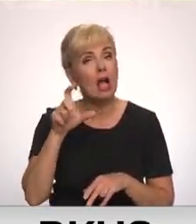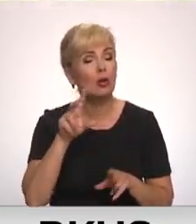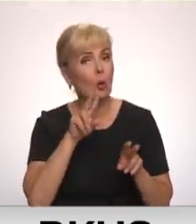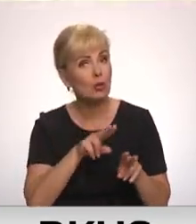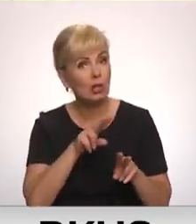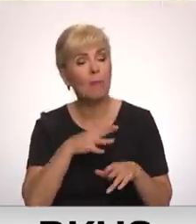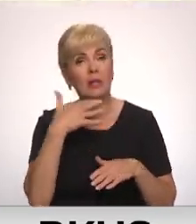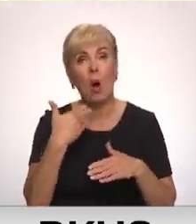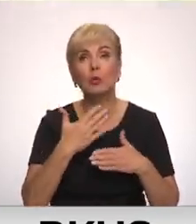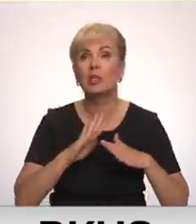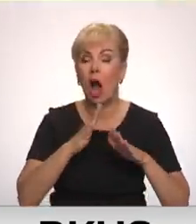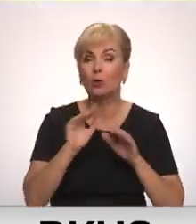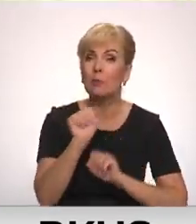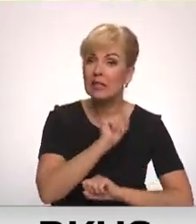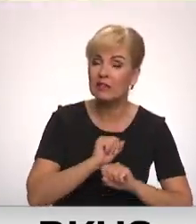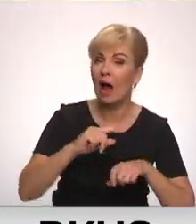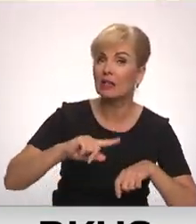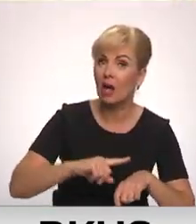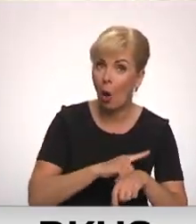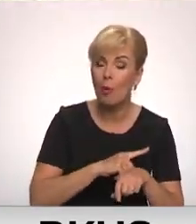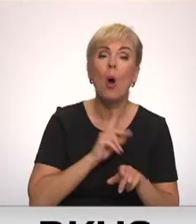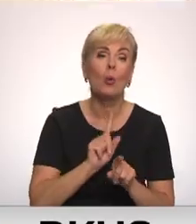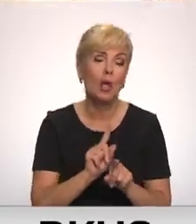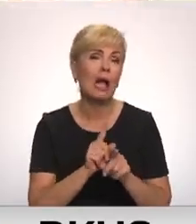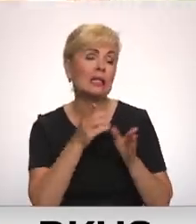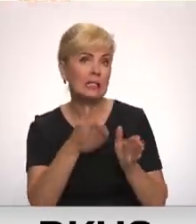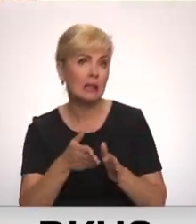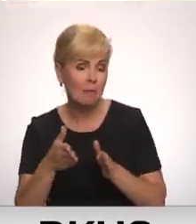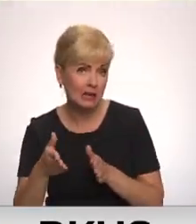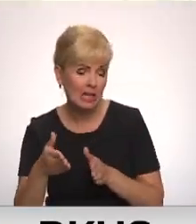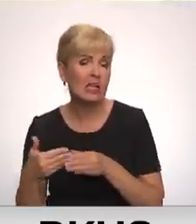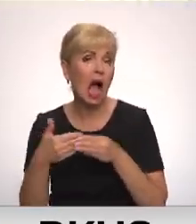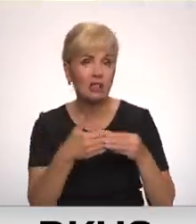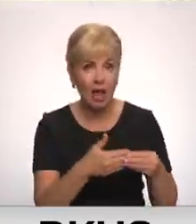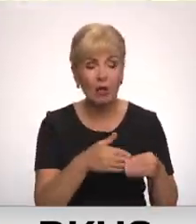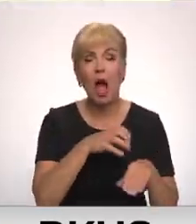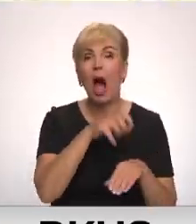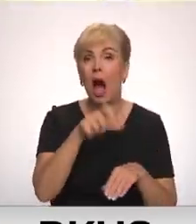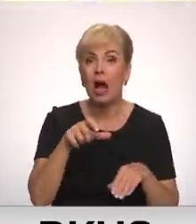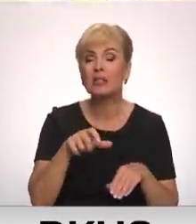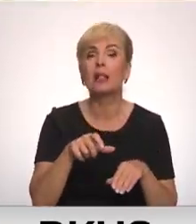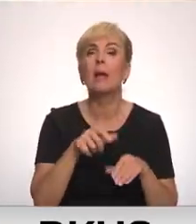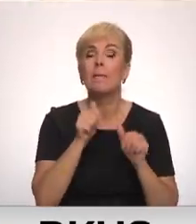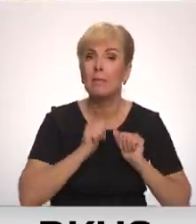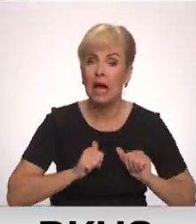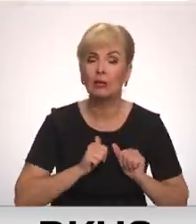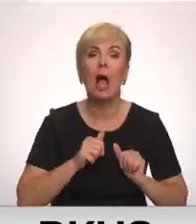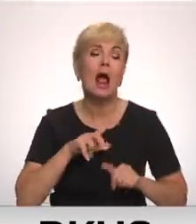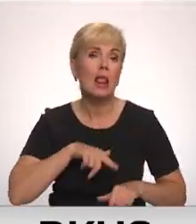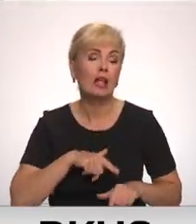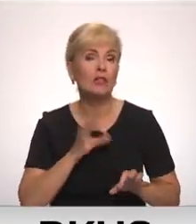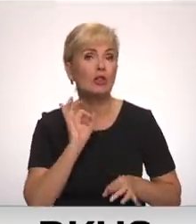gadījumos palīdzīs vairīties no traumām un slimnīcas apmeklējumu. Ārste mierina, ir normāli, ka Latvijas klimatiskajos